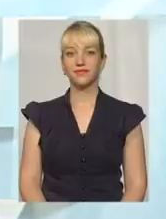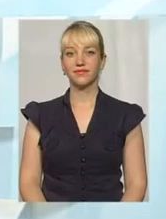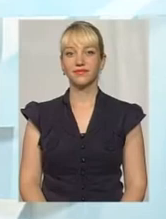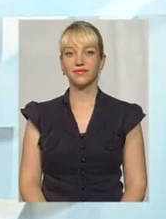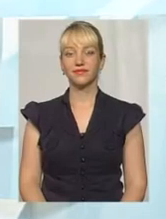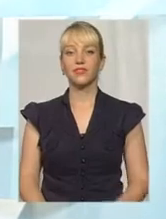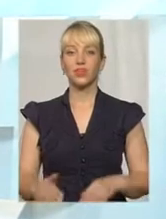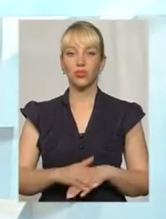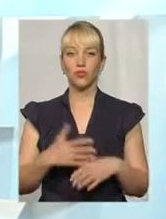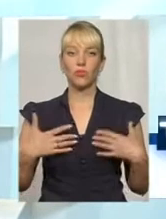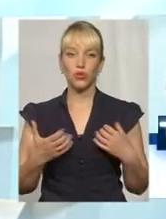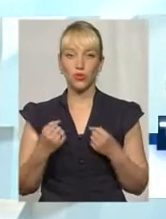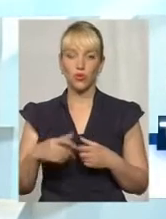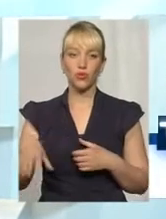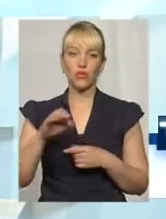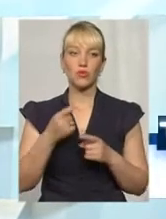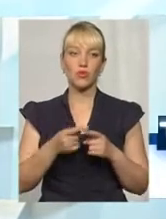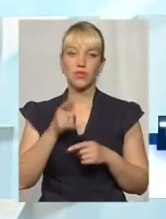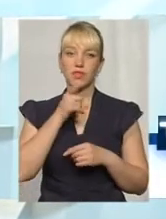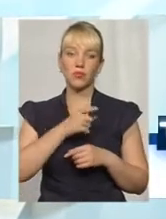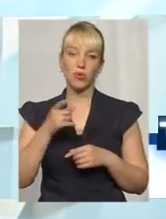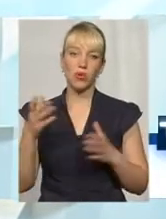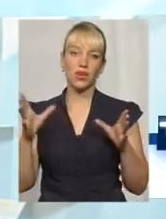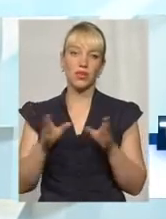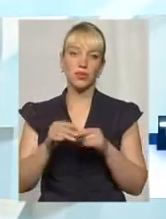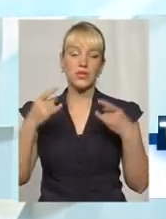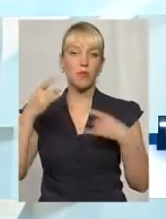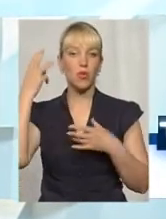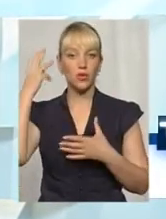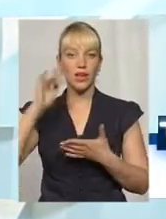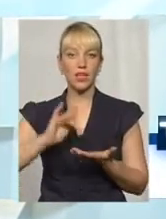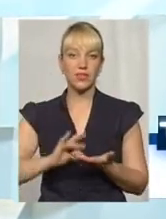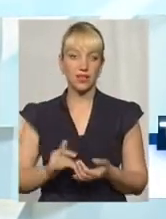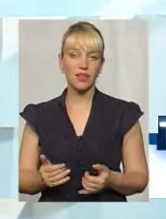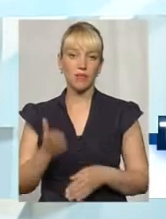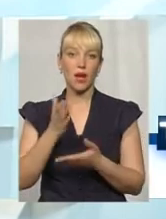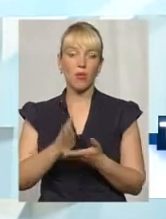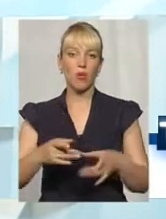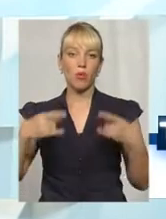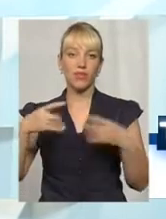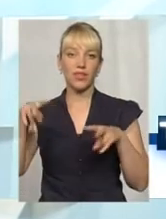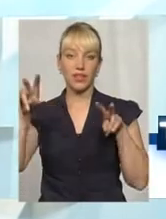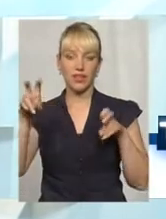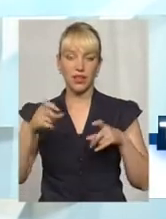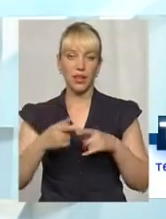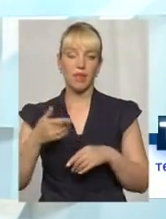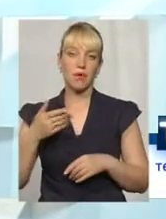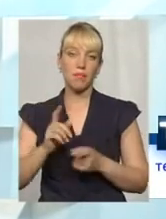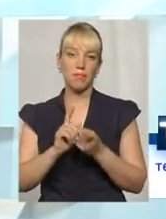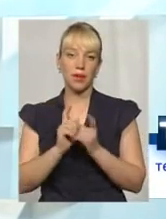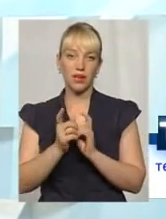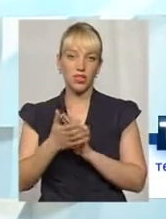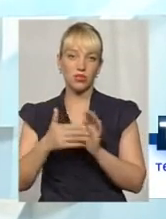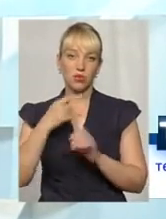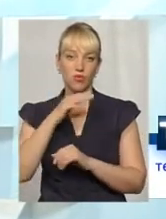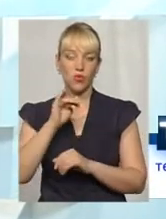Доброго здоров'я усім, хто у цій порі разом із телеканалом «Поділля Центр». В прямому ефірі тема. Я Анна Бендюк, переклад на жестову